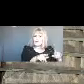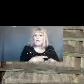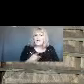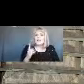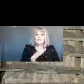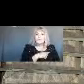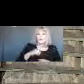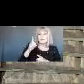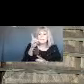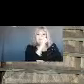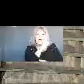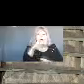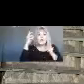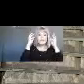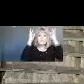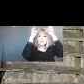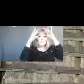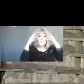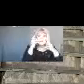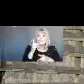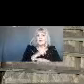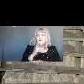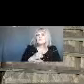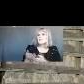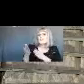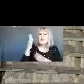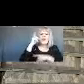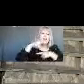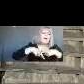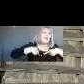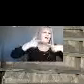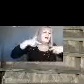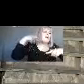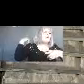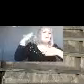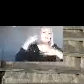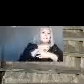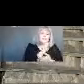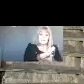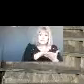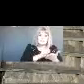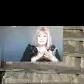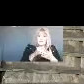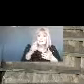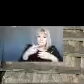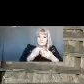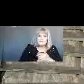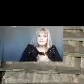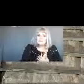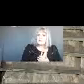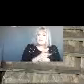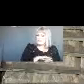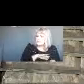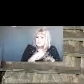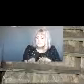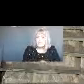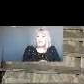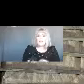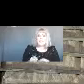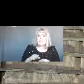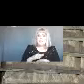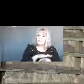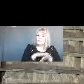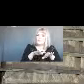uit opgewek. En Dawid het lank al geskryf. Hy het gesê, sy siel sal nie in die dood bly nie, sy liggaam sal nie vergaan